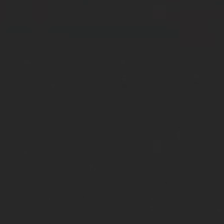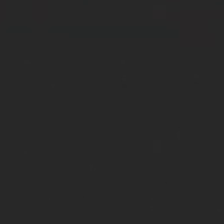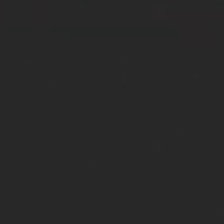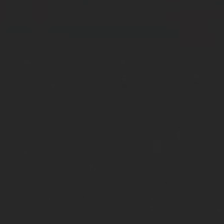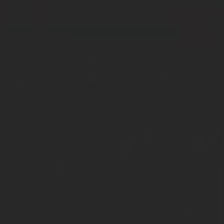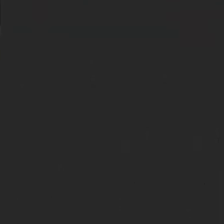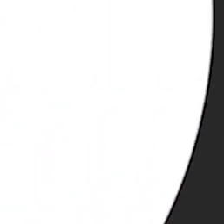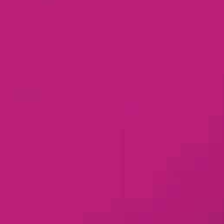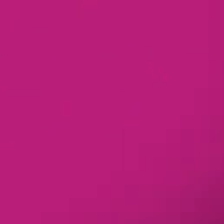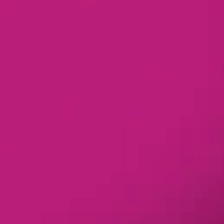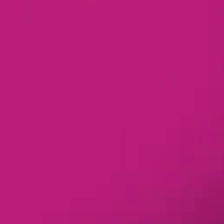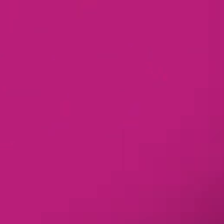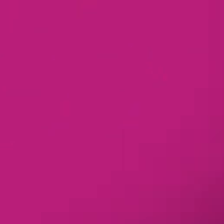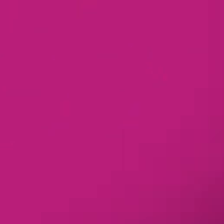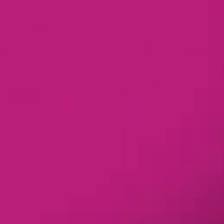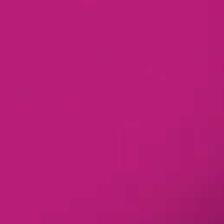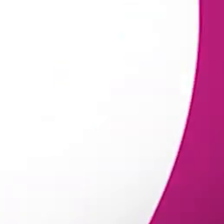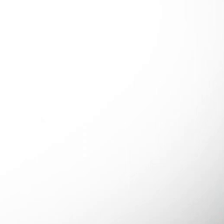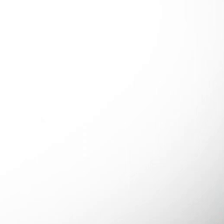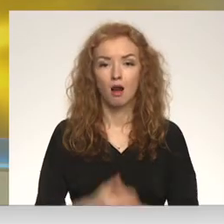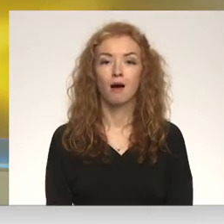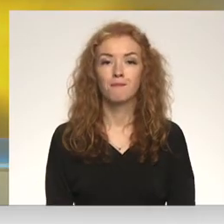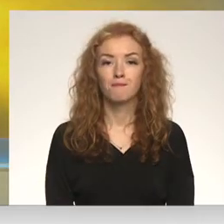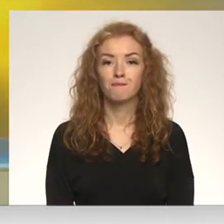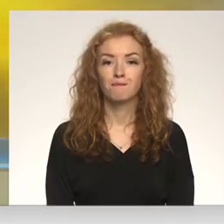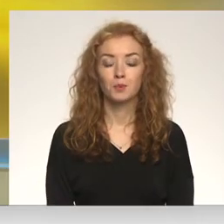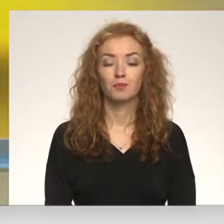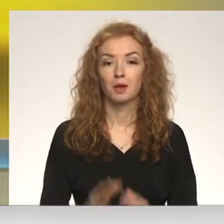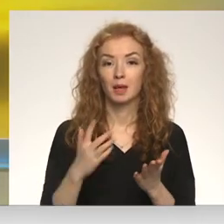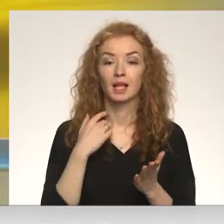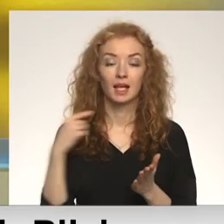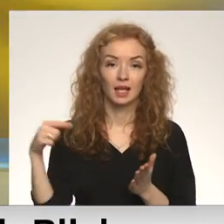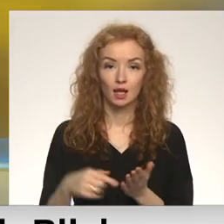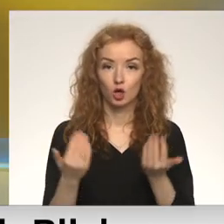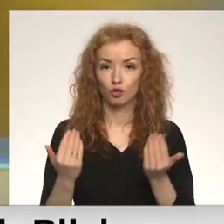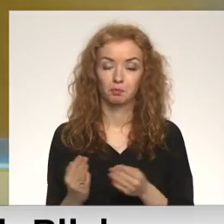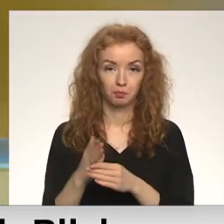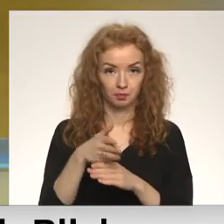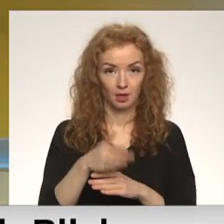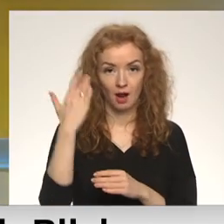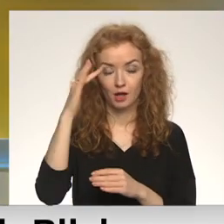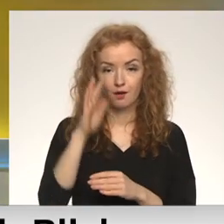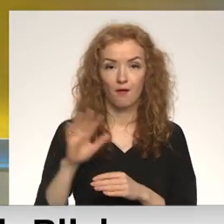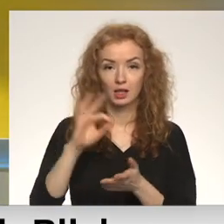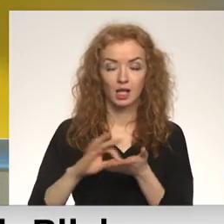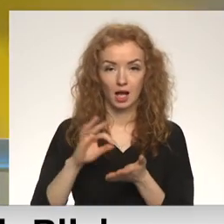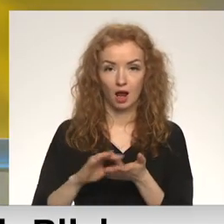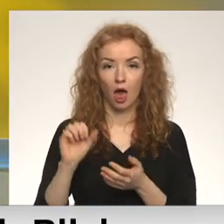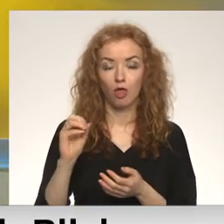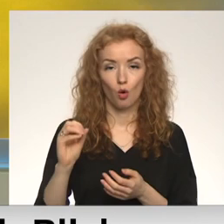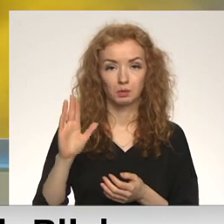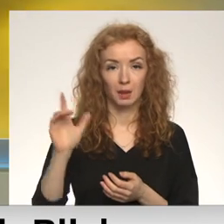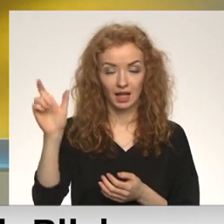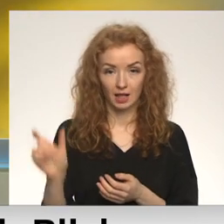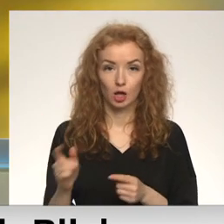Re! Viss ēters ir te! Tikmēr vizītē Rīgā šodien ieradies ASV valsts sekretārs Antonijs Blinkens, kurš